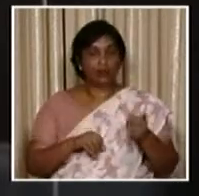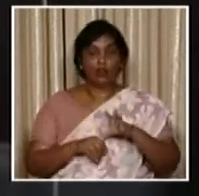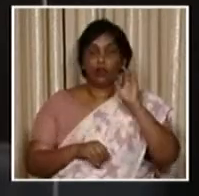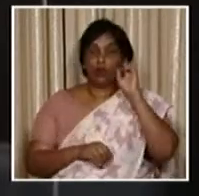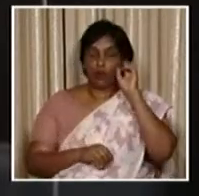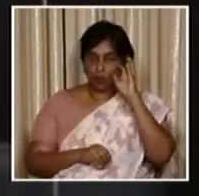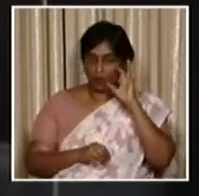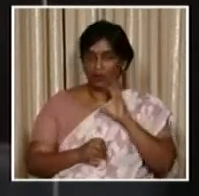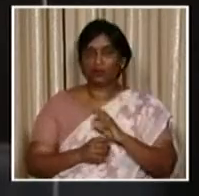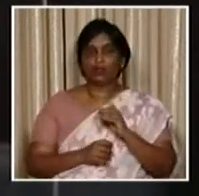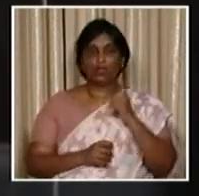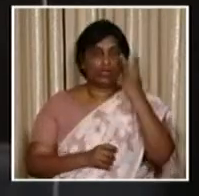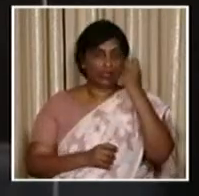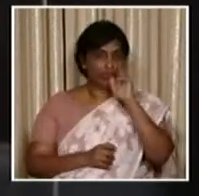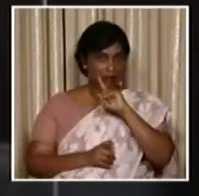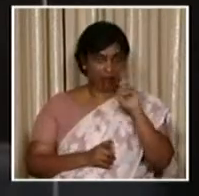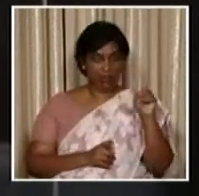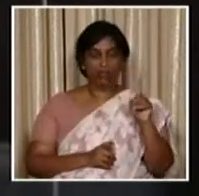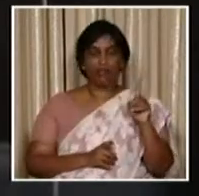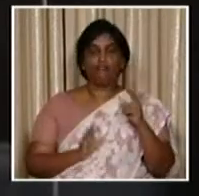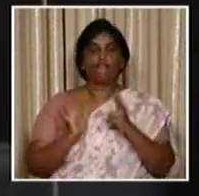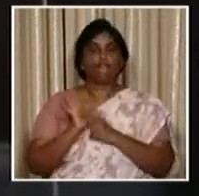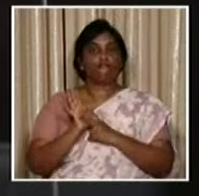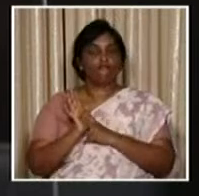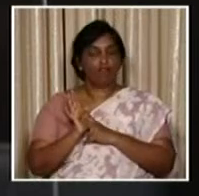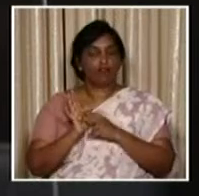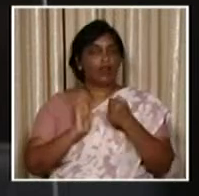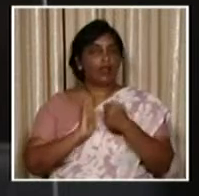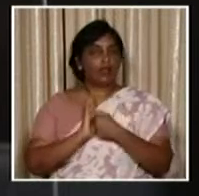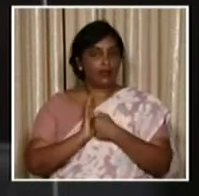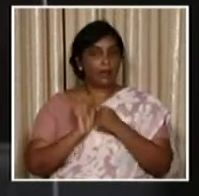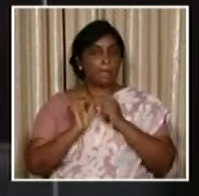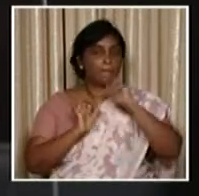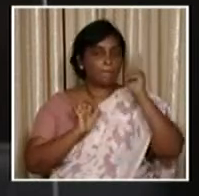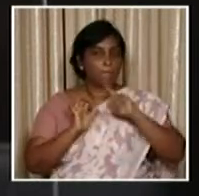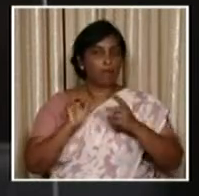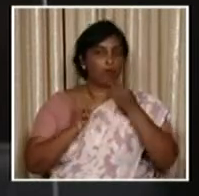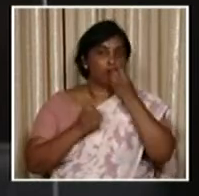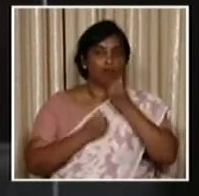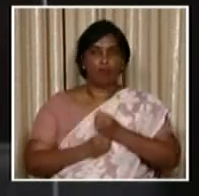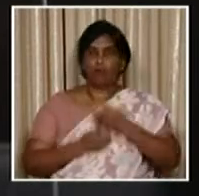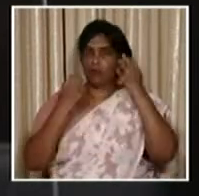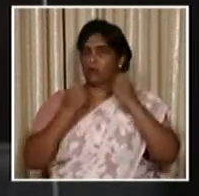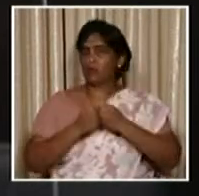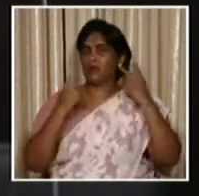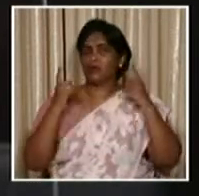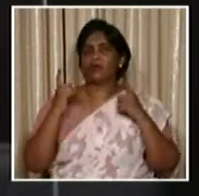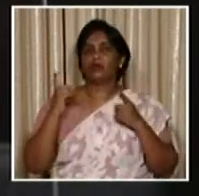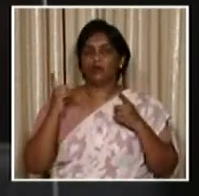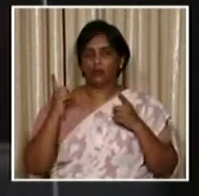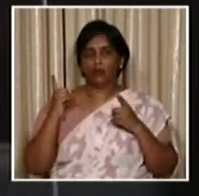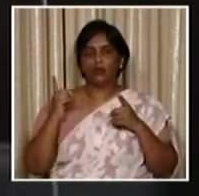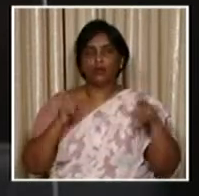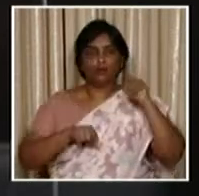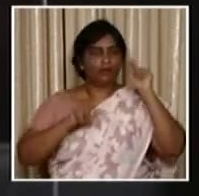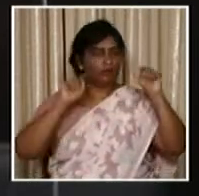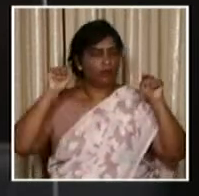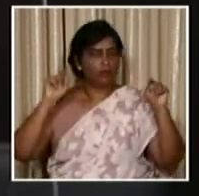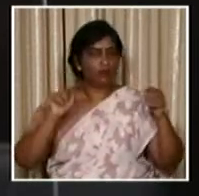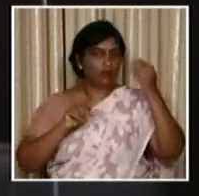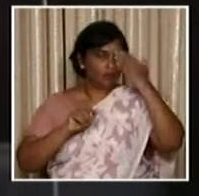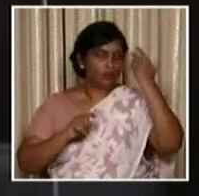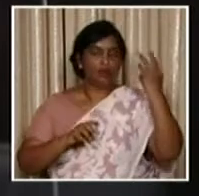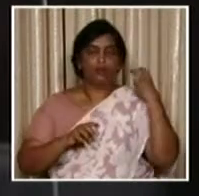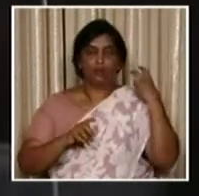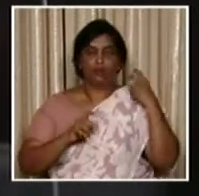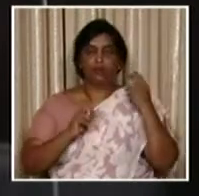ude beyat dahai waunia isa negeni ramada kalu bu peti wala bomba puburan gat. Ege pradesa linna demalu